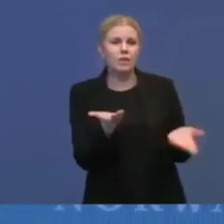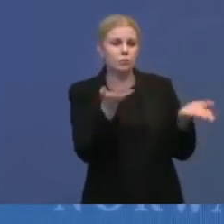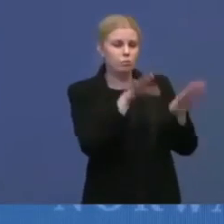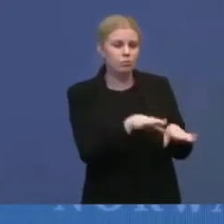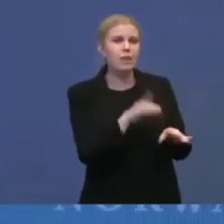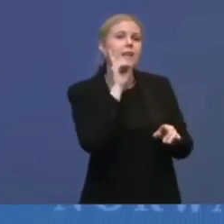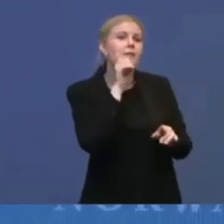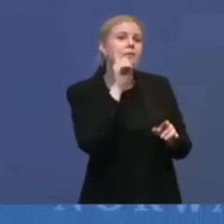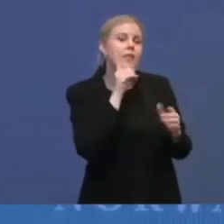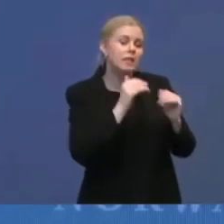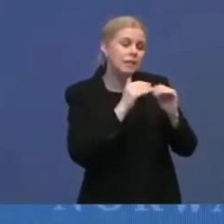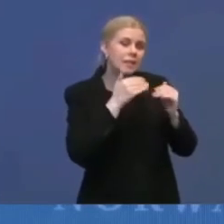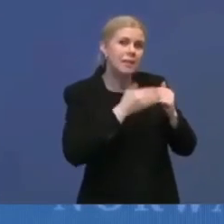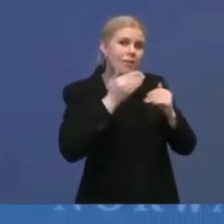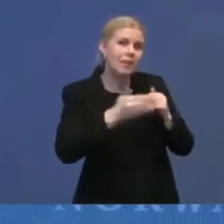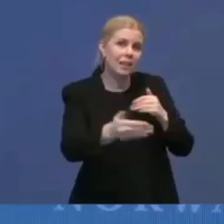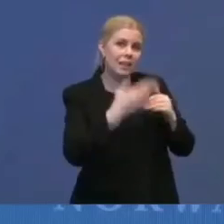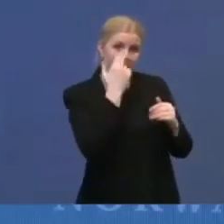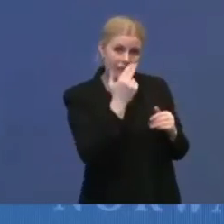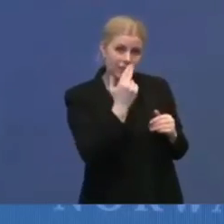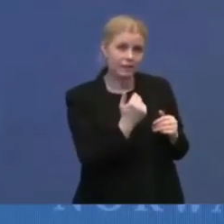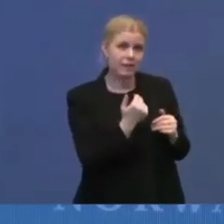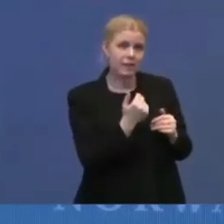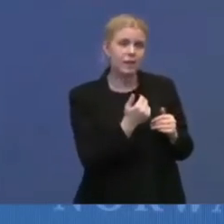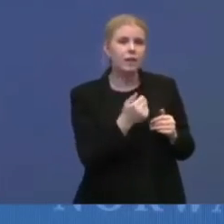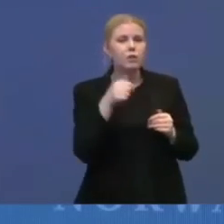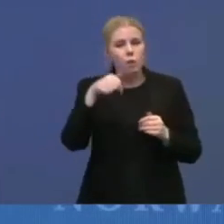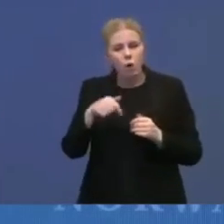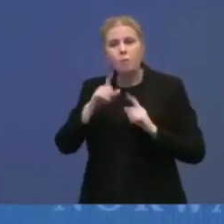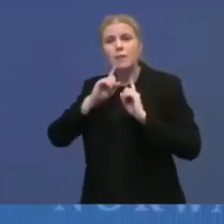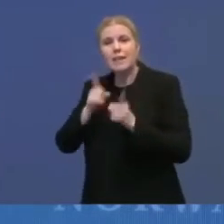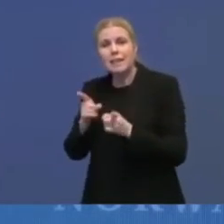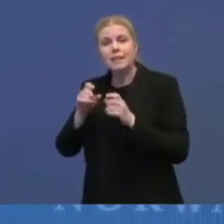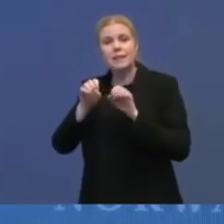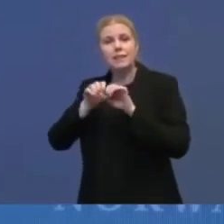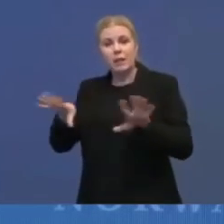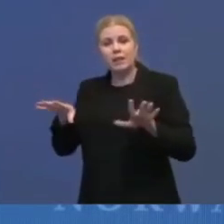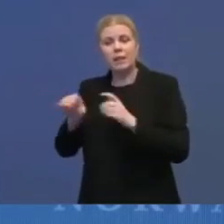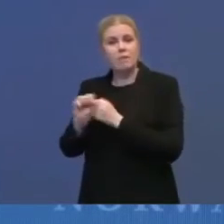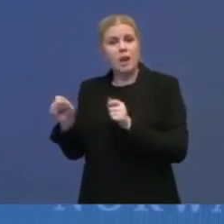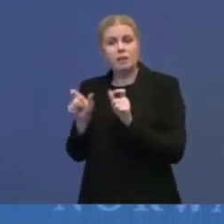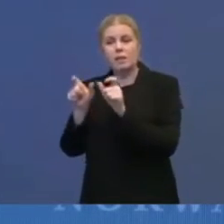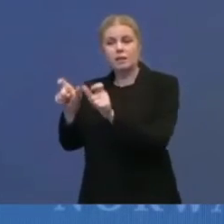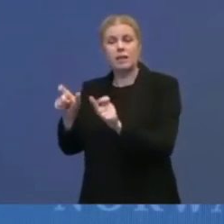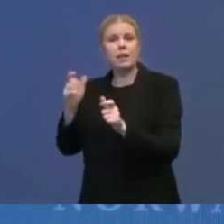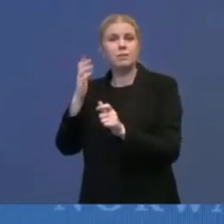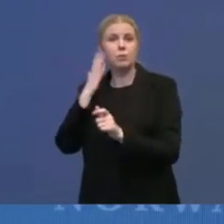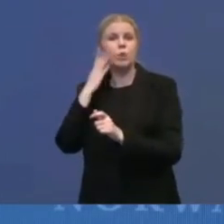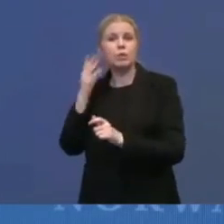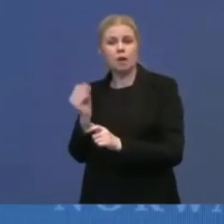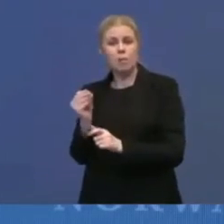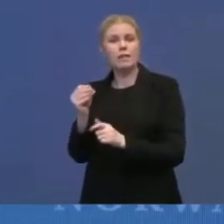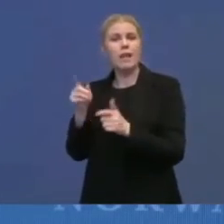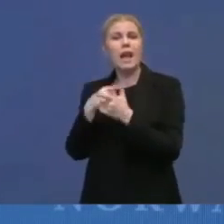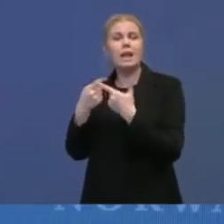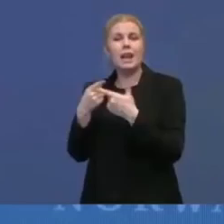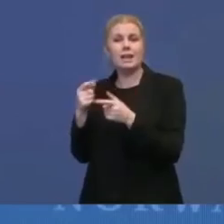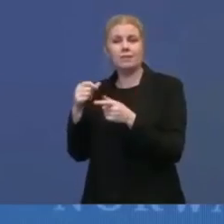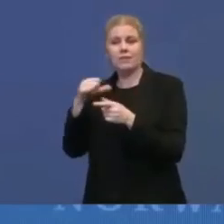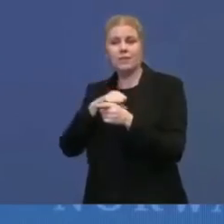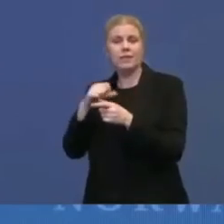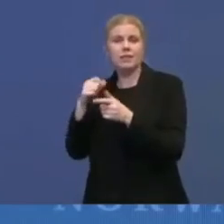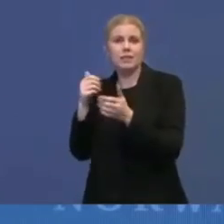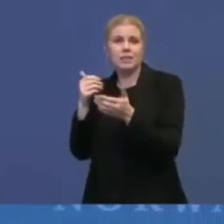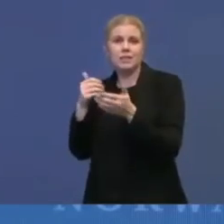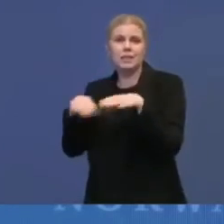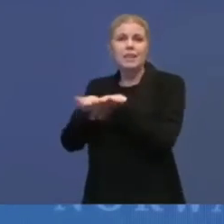txokta da ahid. Haddana waxanu iyana chochin inna wajib ki karantin ka kalakadista ya dadka islaadda gane aaman si